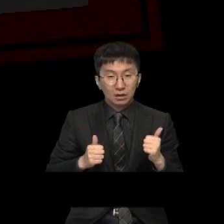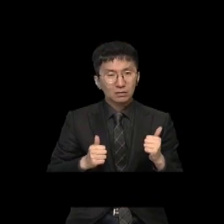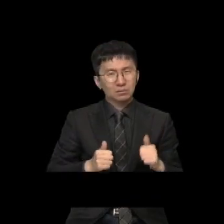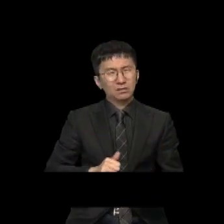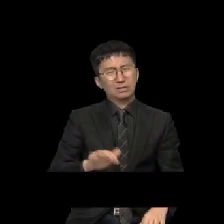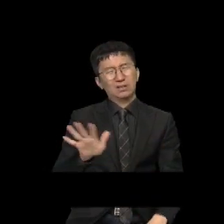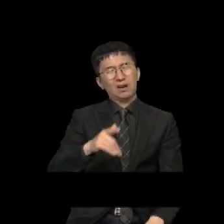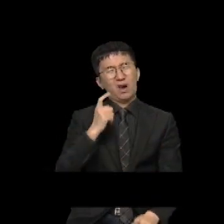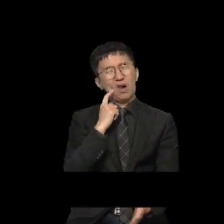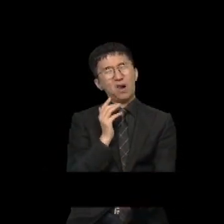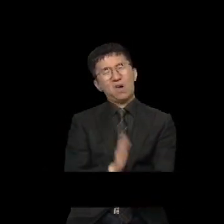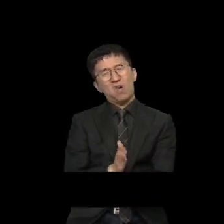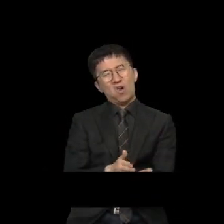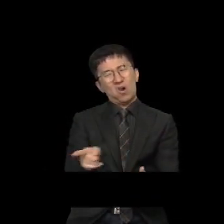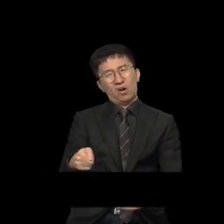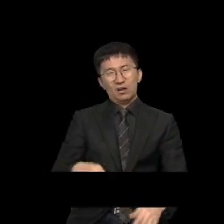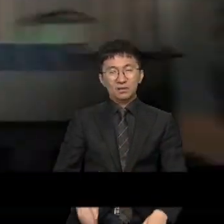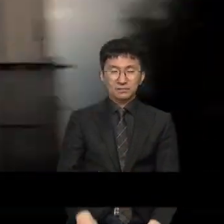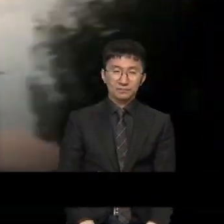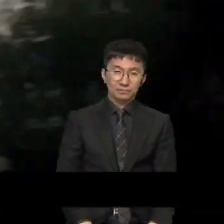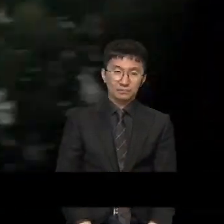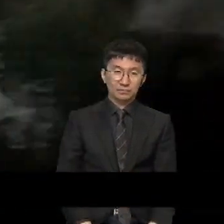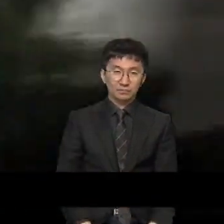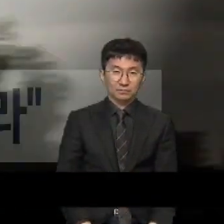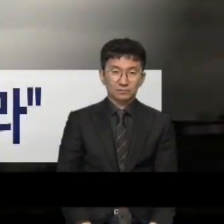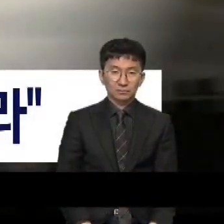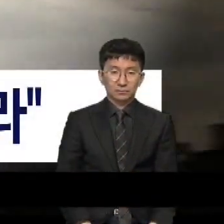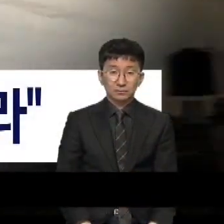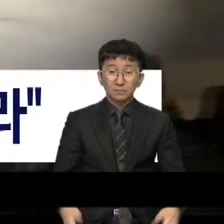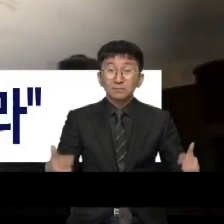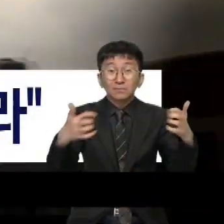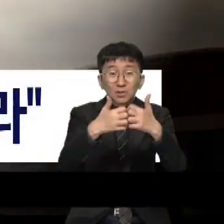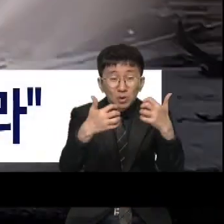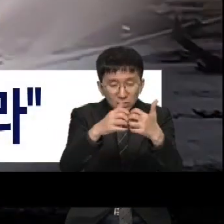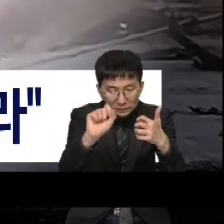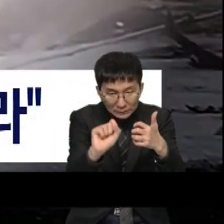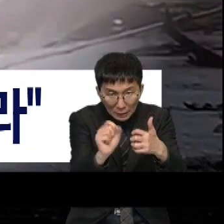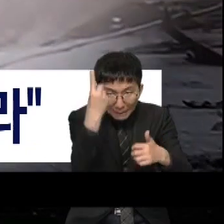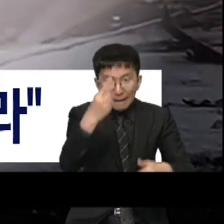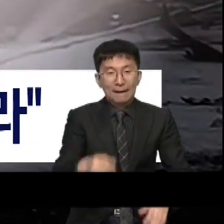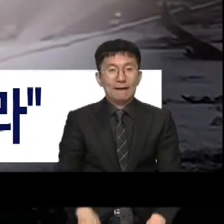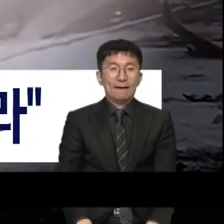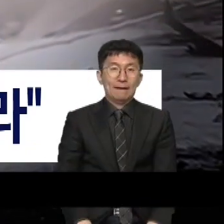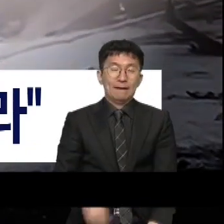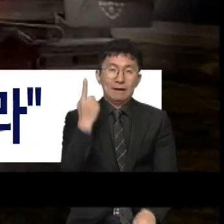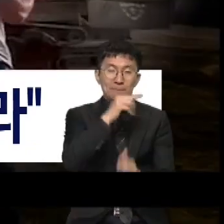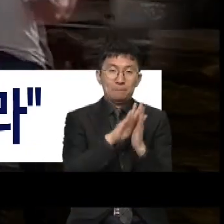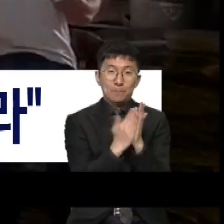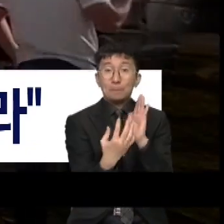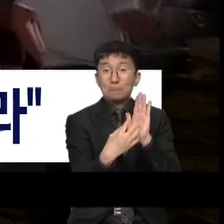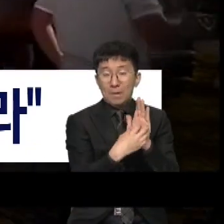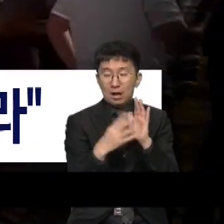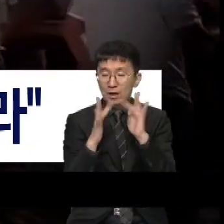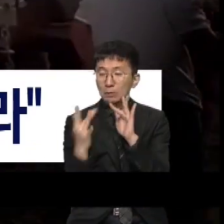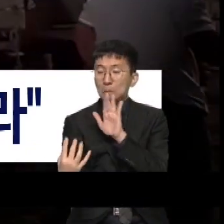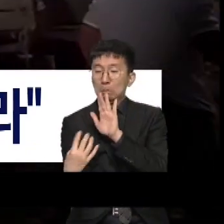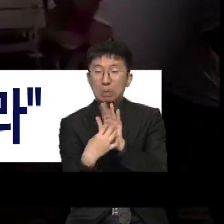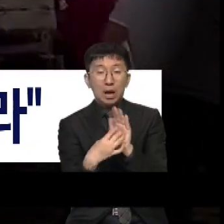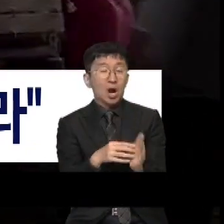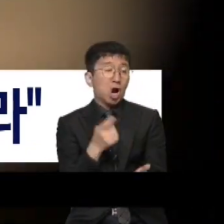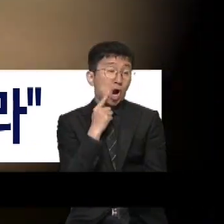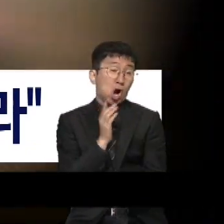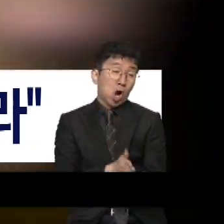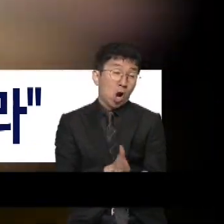관련 없는 허위 정보였습니다. 전쟁이라는 혼란한 상황 속에 소셜미디어에 허위 정보와 가짜뉴스가